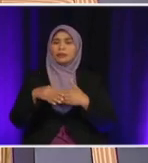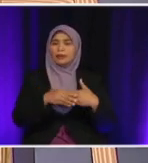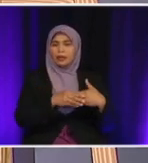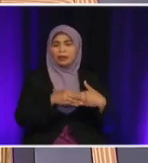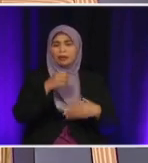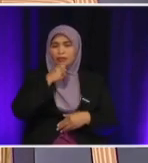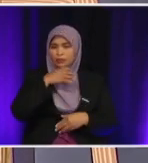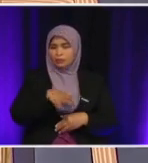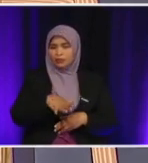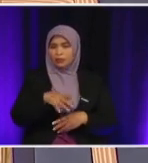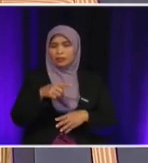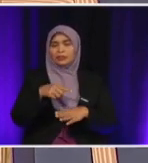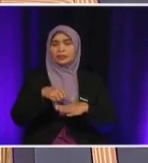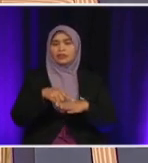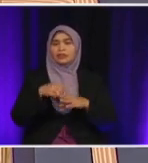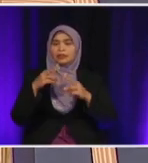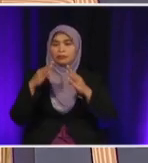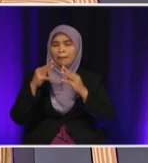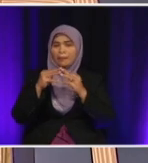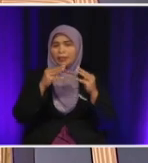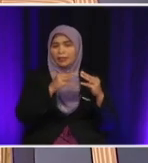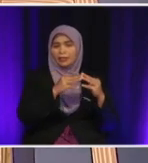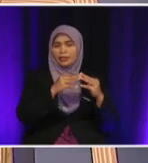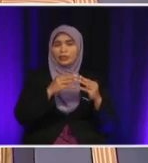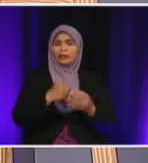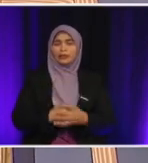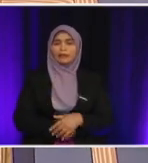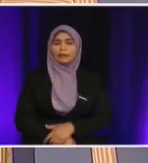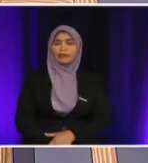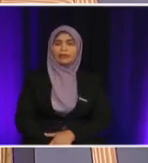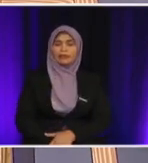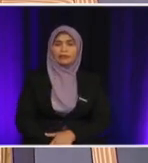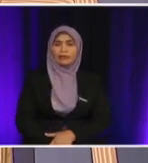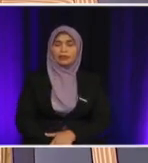kepemimpinan Rasulullah Shallallahu Alaihi Wasallam di Mekah dipersilahkan